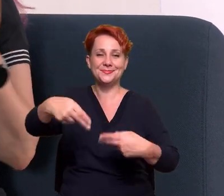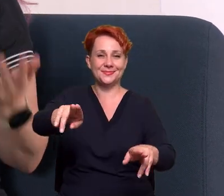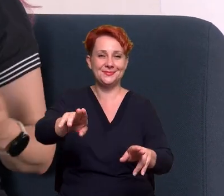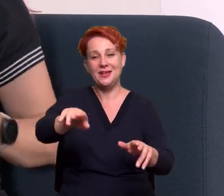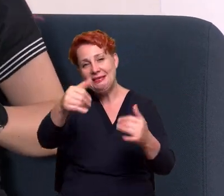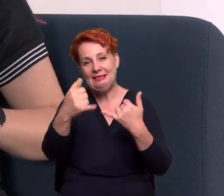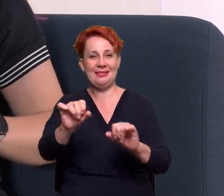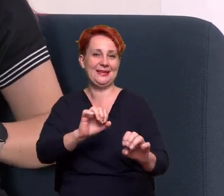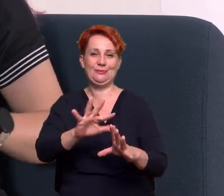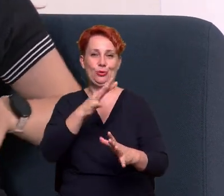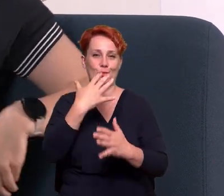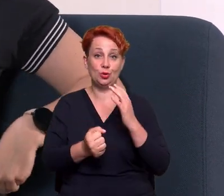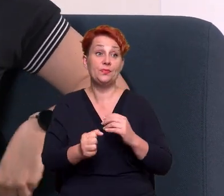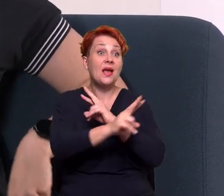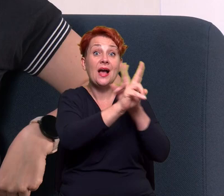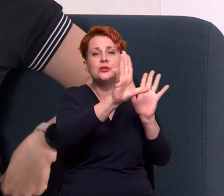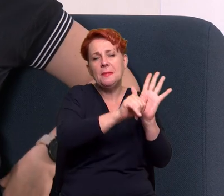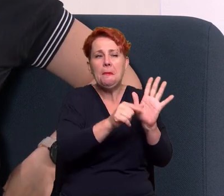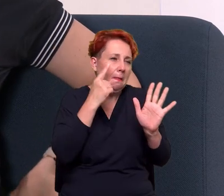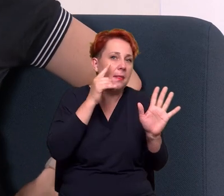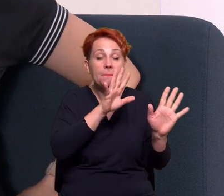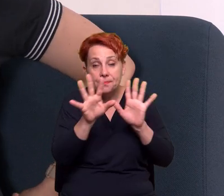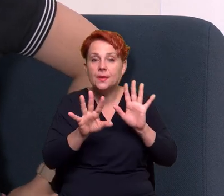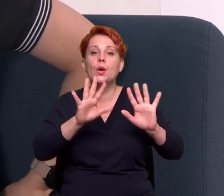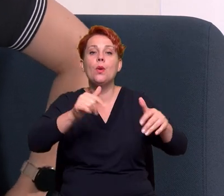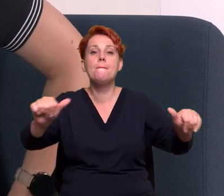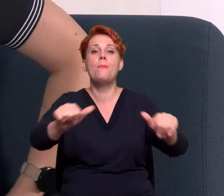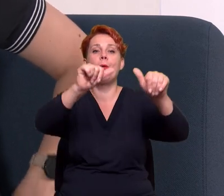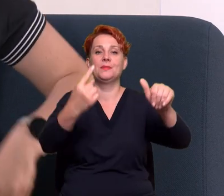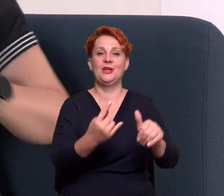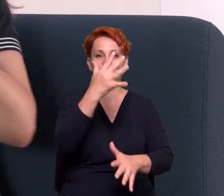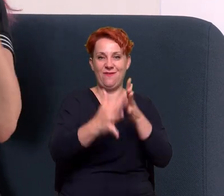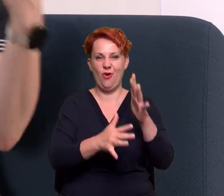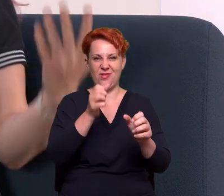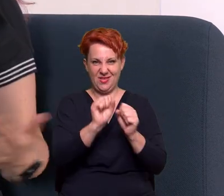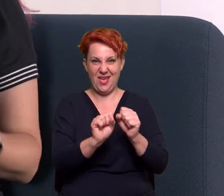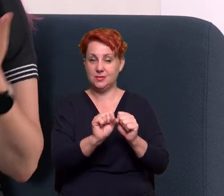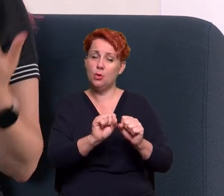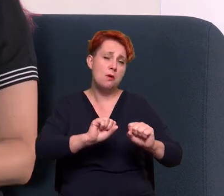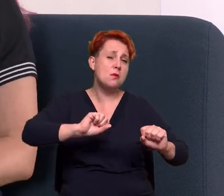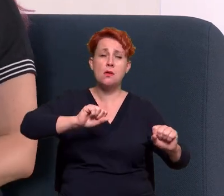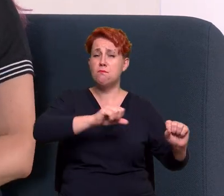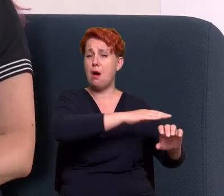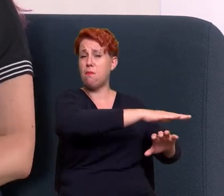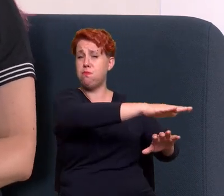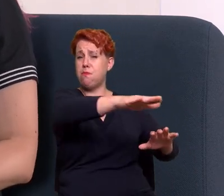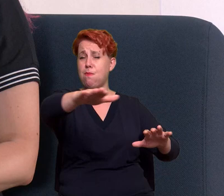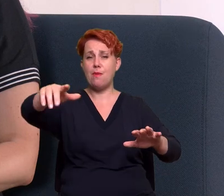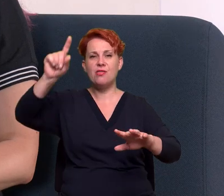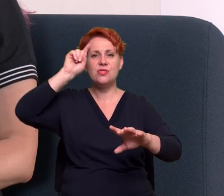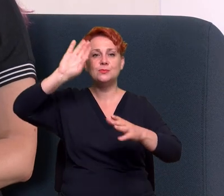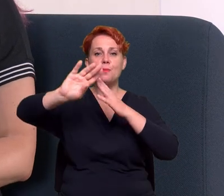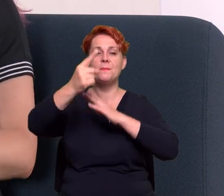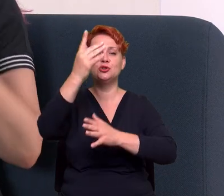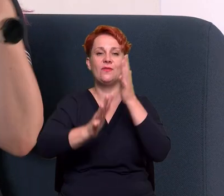znaleźć w niemal każdej miejscowości, jest zazwyczaj pomnik pierwszowojenny, które były masowo wznoszone na terenie Niemiec po